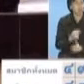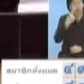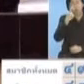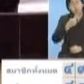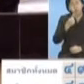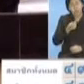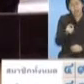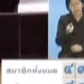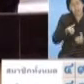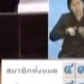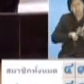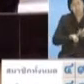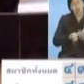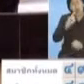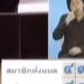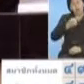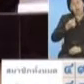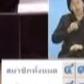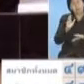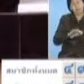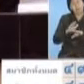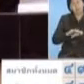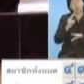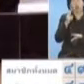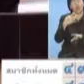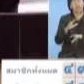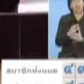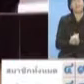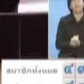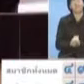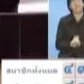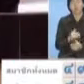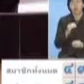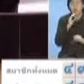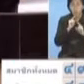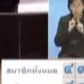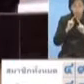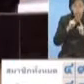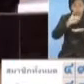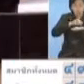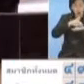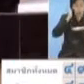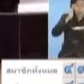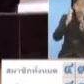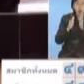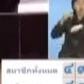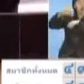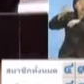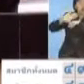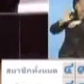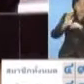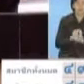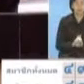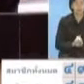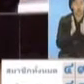ครับผมเตือนมา2ครั้งแล้วคุณหมอนะครับแล้วก็อย่าไปพูดถึงบุคคลภายนอกนะครับเดี๋ยวท่านสมาชิก